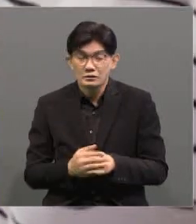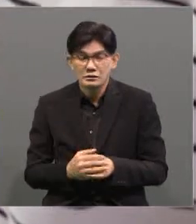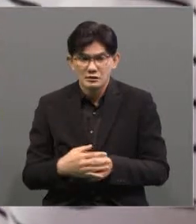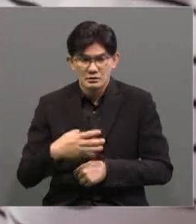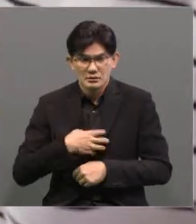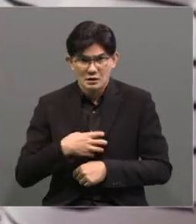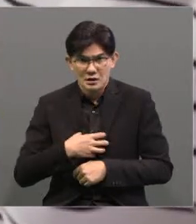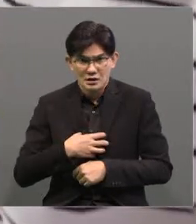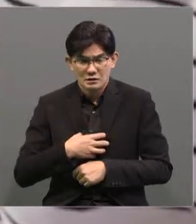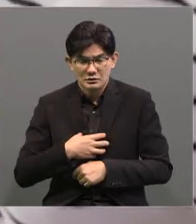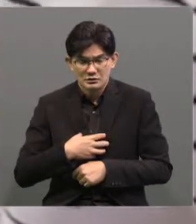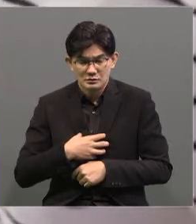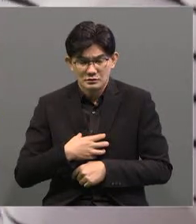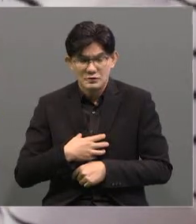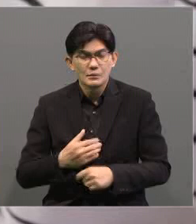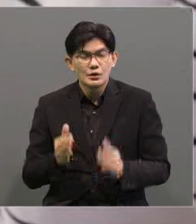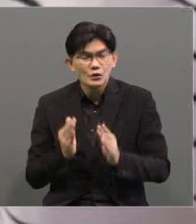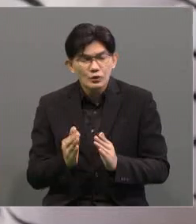จะถึงจะเป็นเม็ดเล็กๆอ่ะ